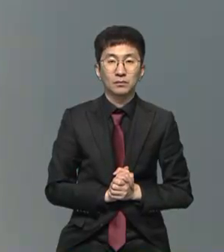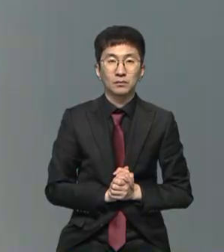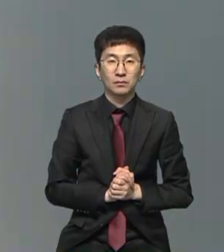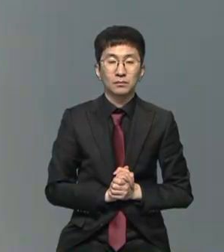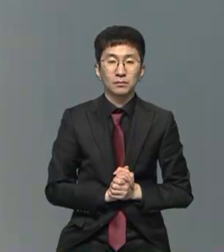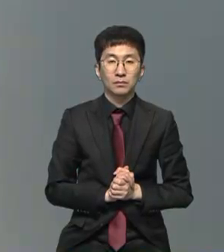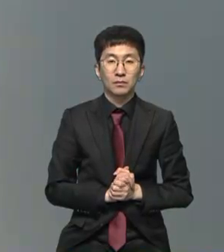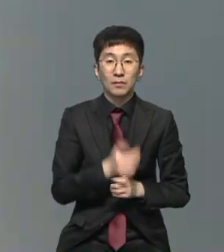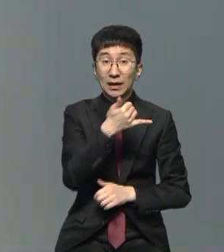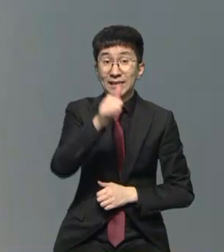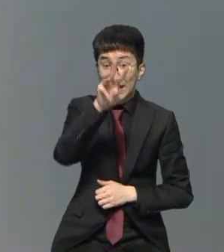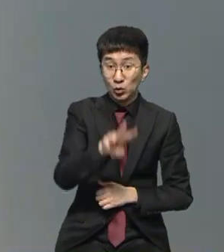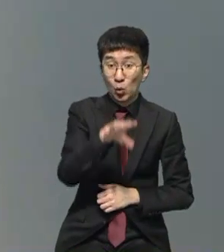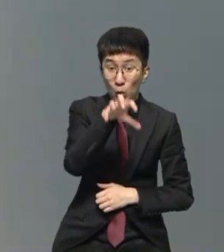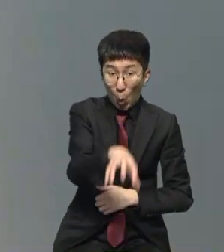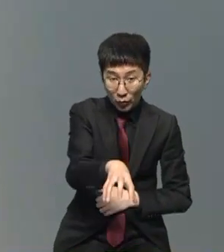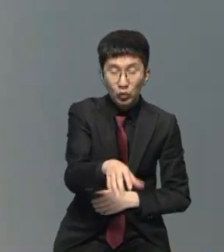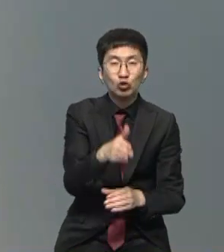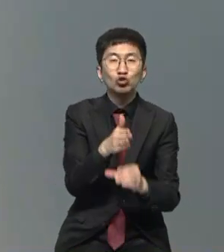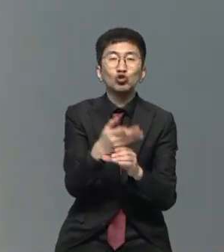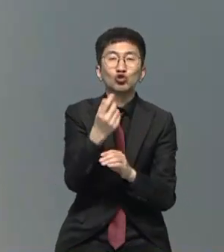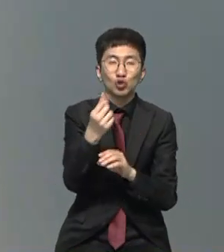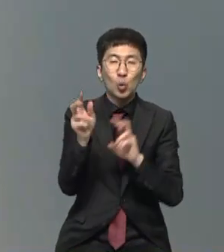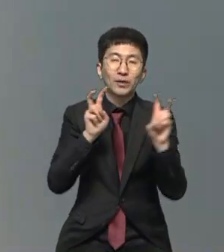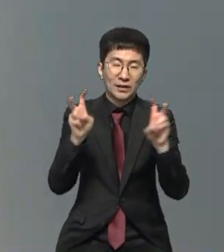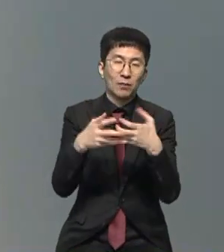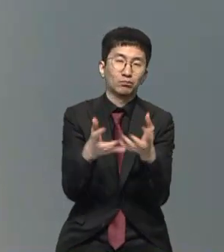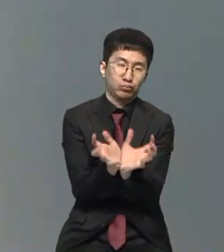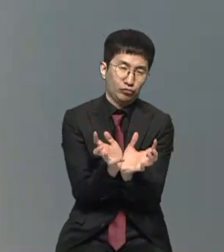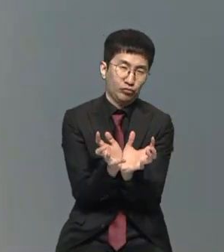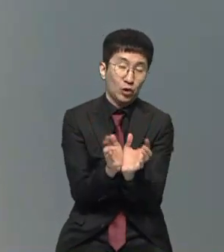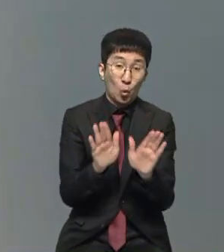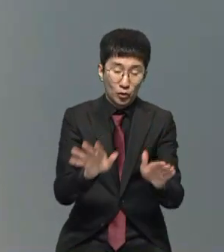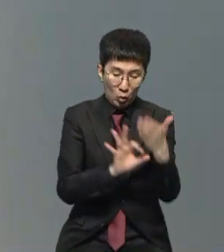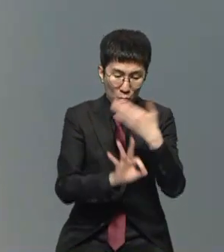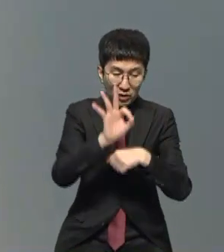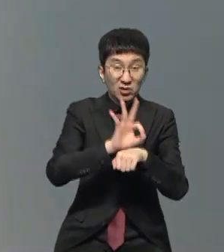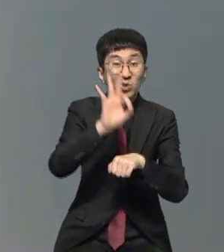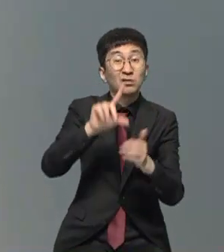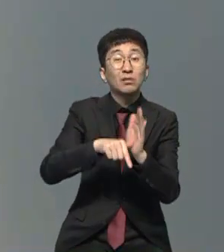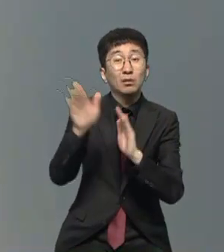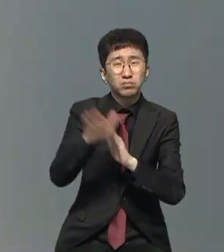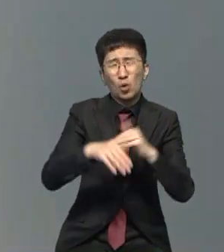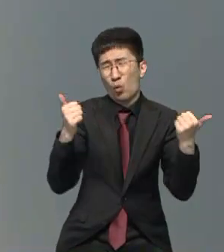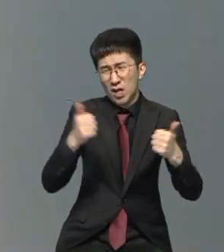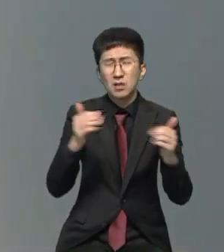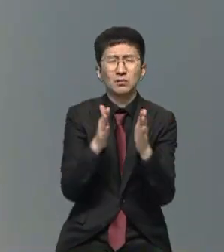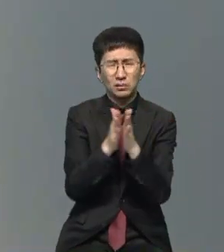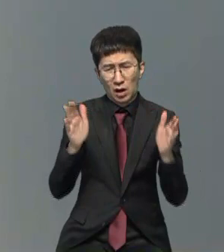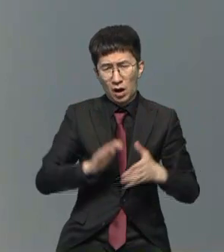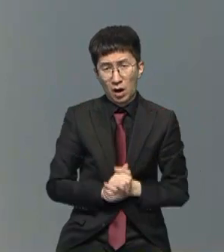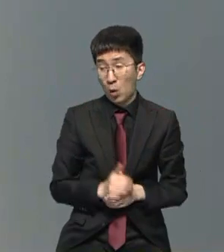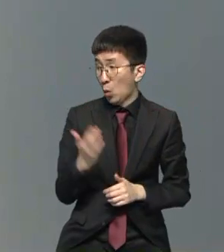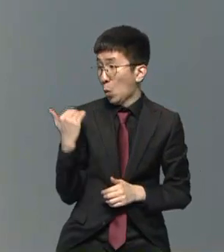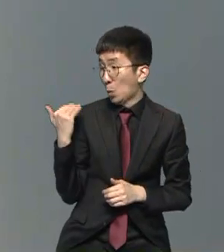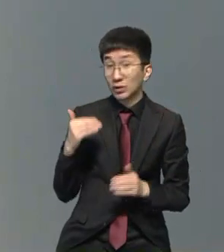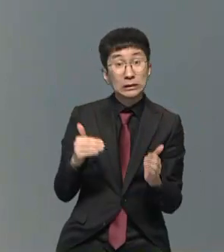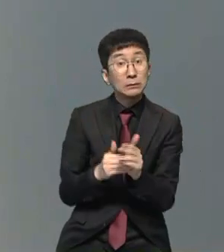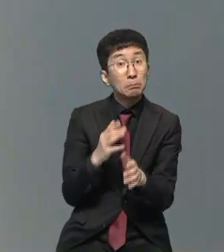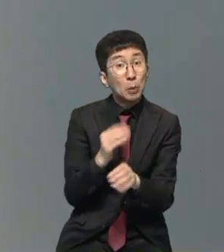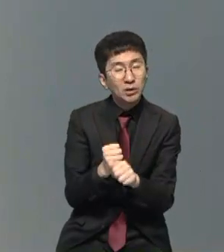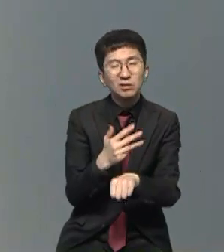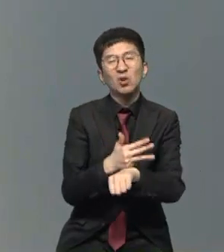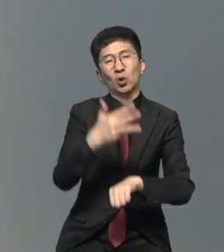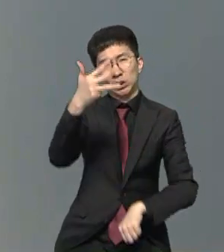네, 세종시 중기부청사에 나와 있습니다. 오늘 오전 10시부터 열린 생계형 적합업종 심의위원회는 조금 전인 8시쯤